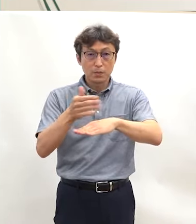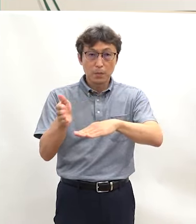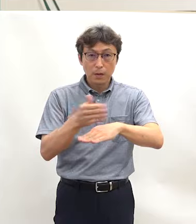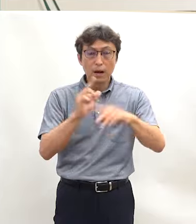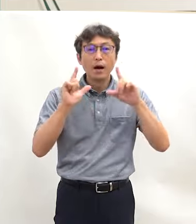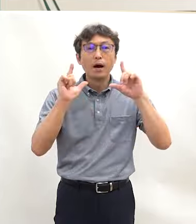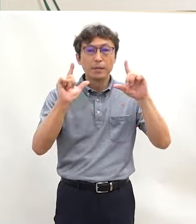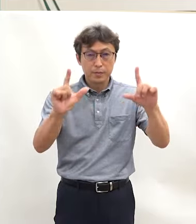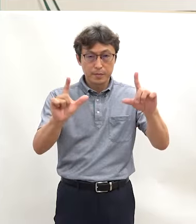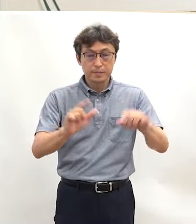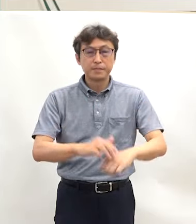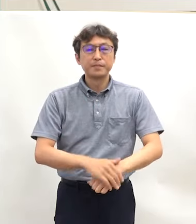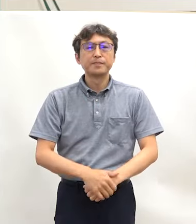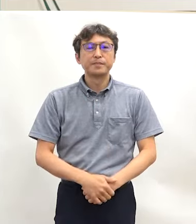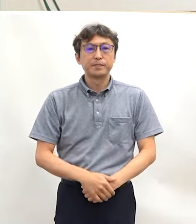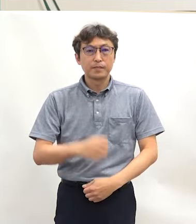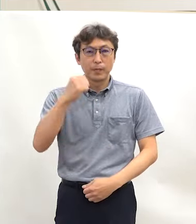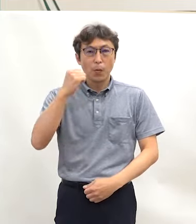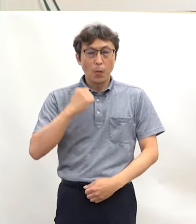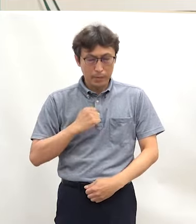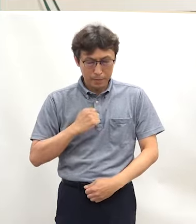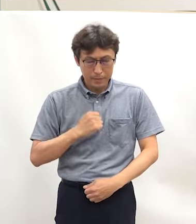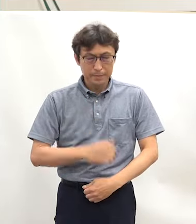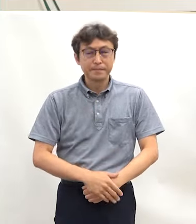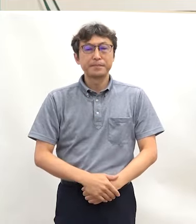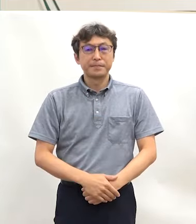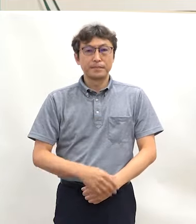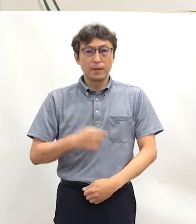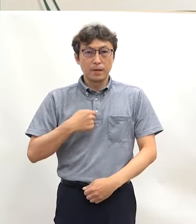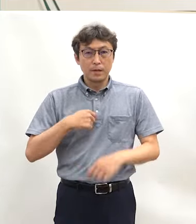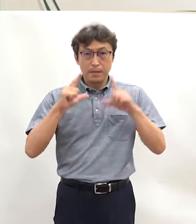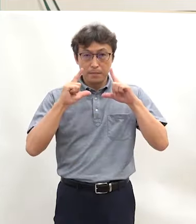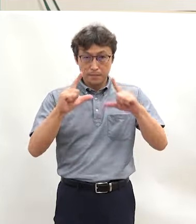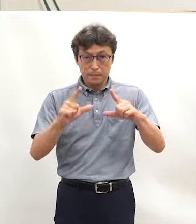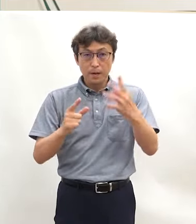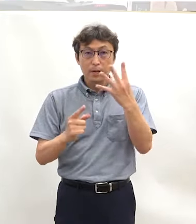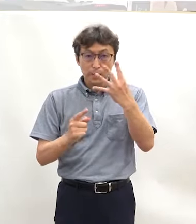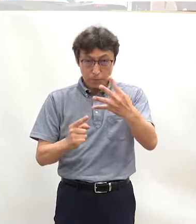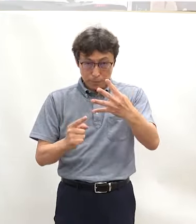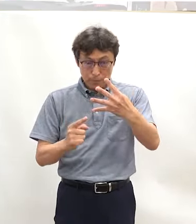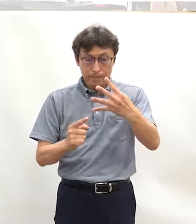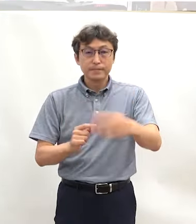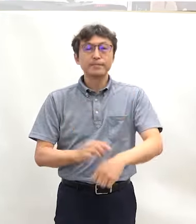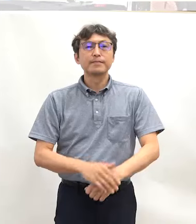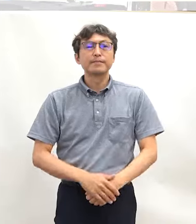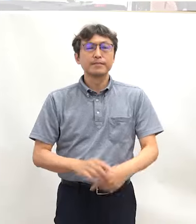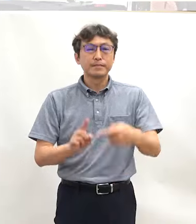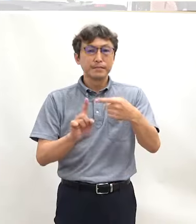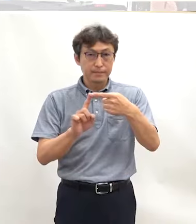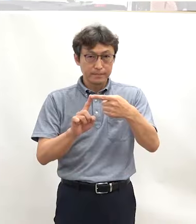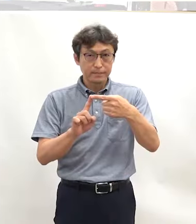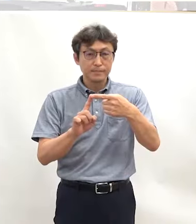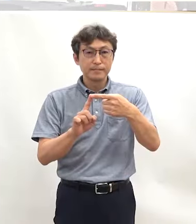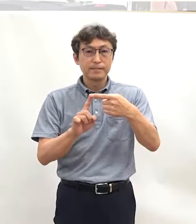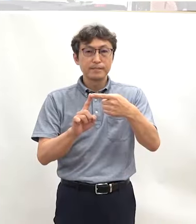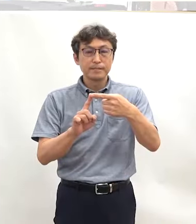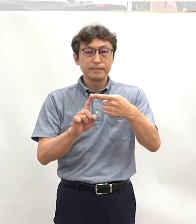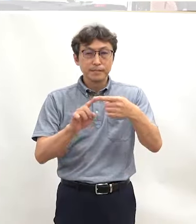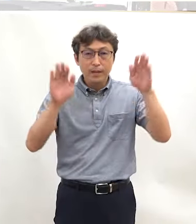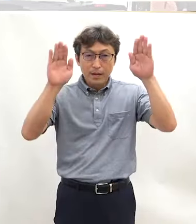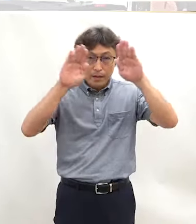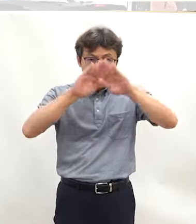明申し上げます。 はい、おはようございます。それでは私から4件発表させていただきます。まず1件目はですね、夜